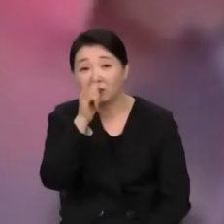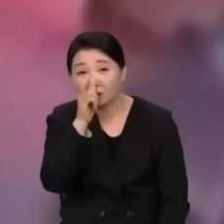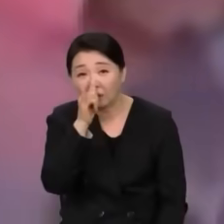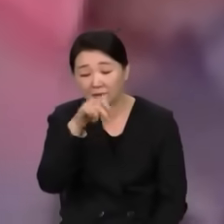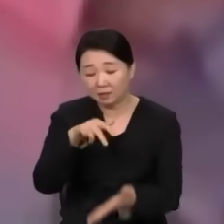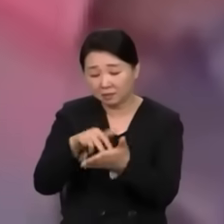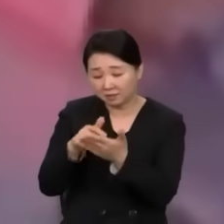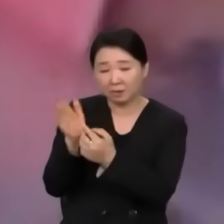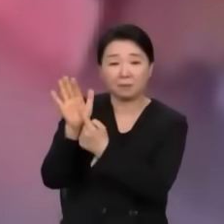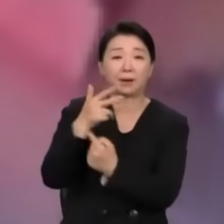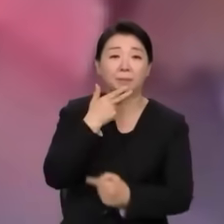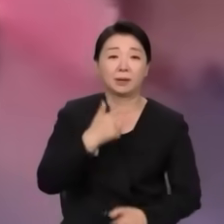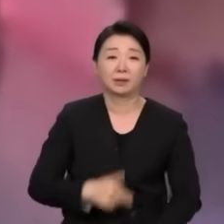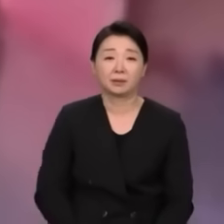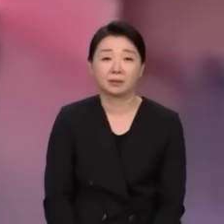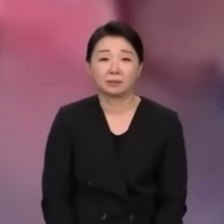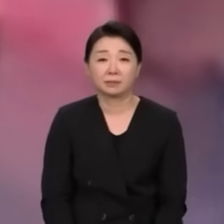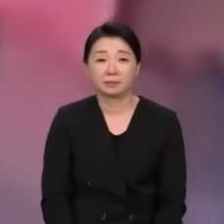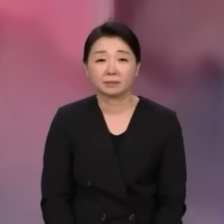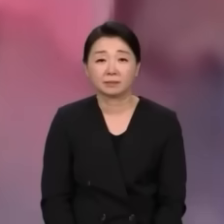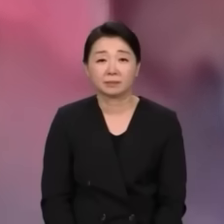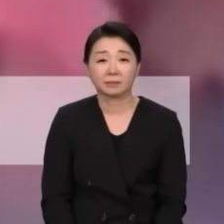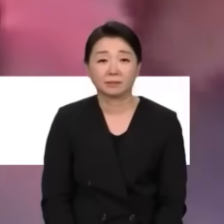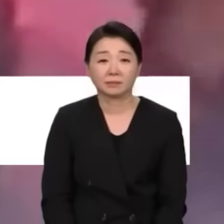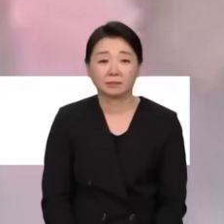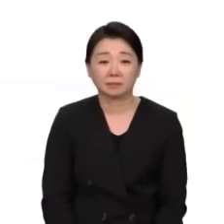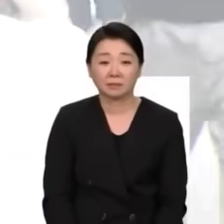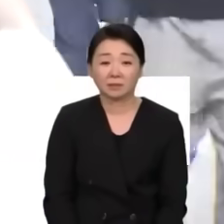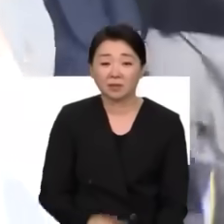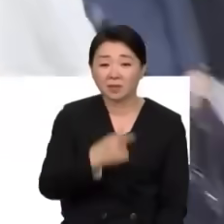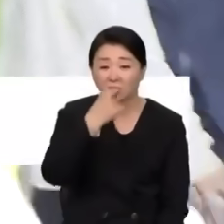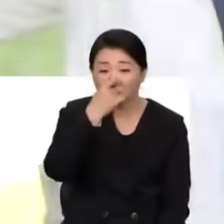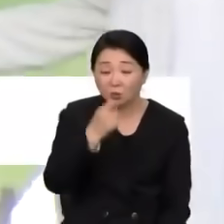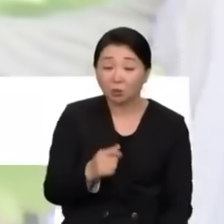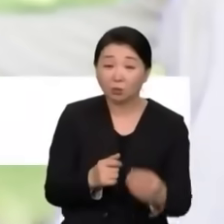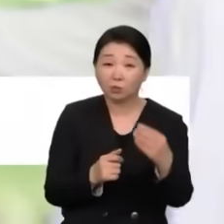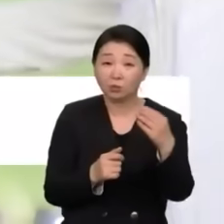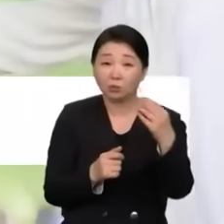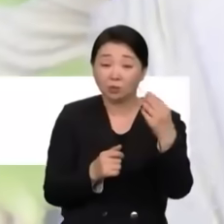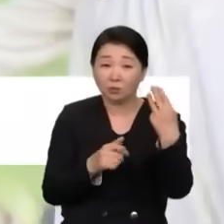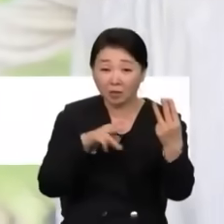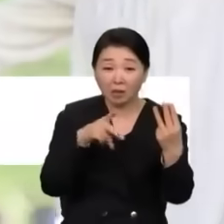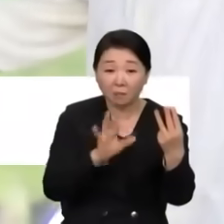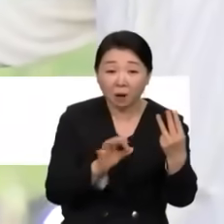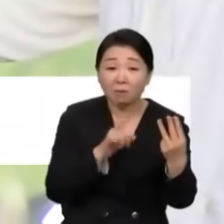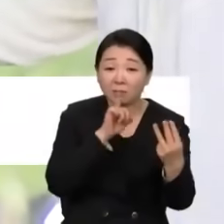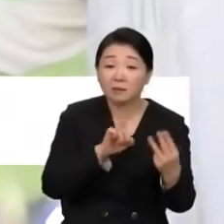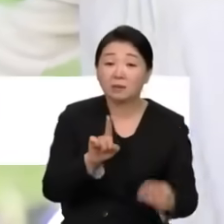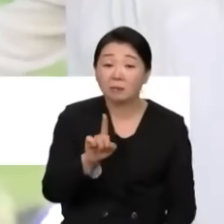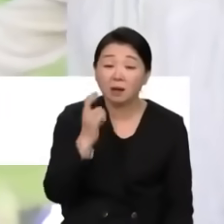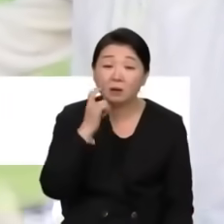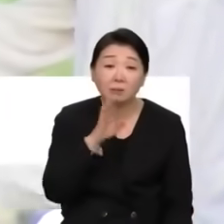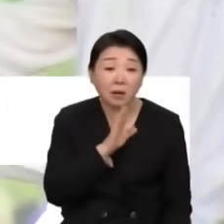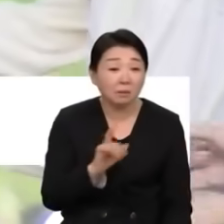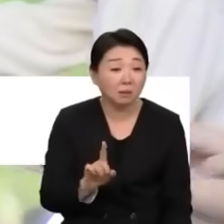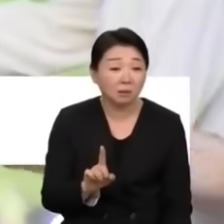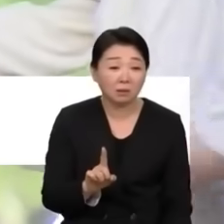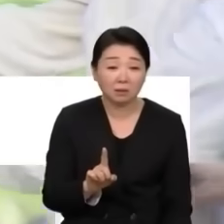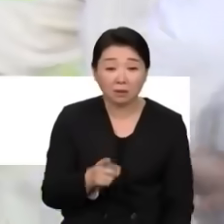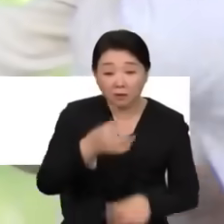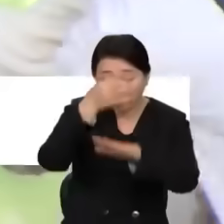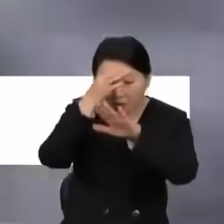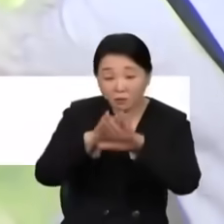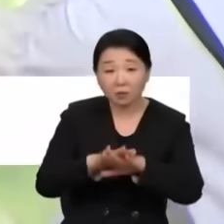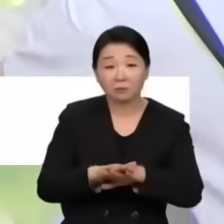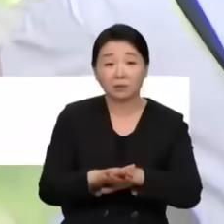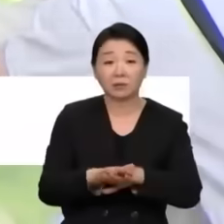입장을 밝히진 않았습니다 주다는 유 직원 진술 있는데 건가요